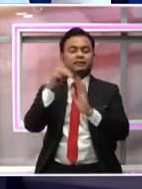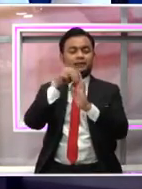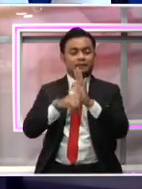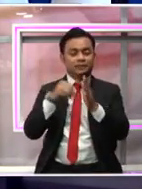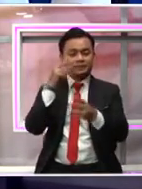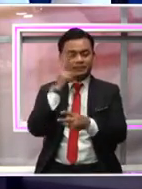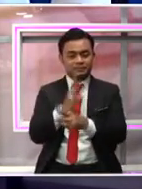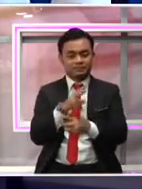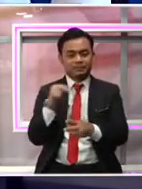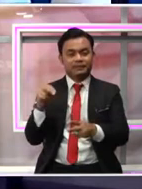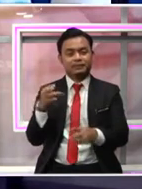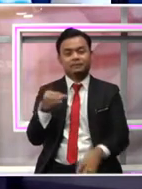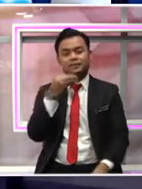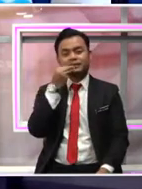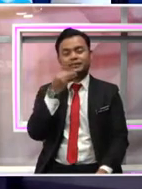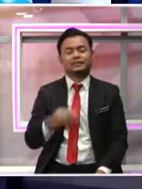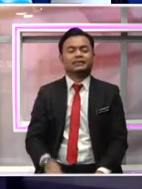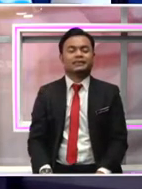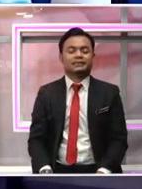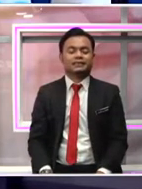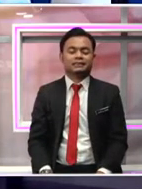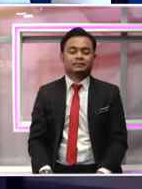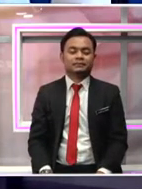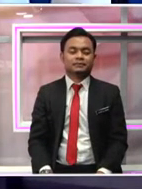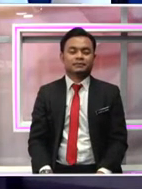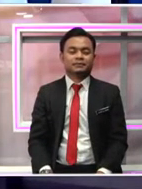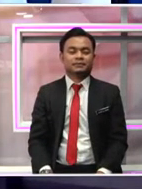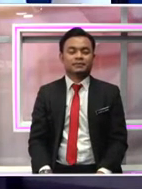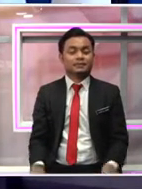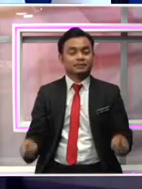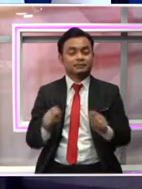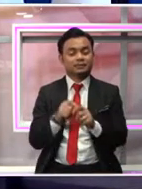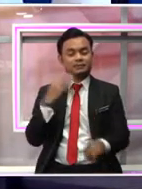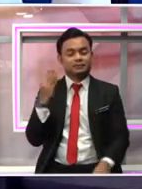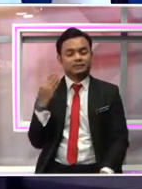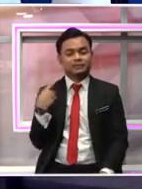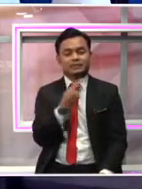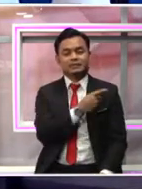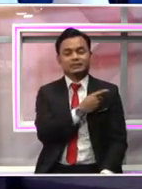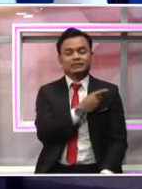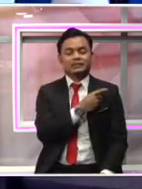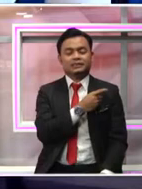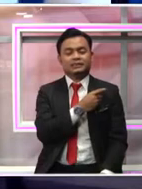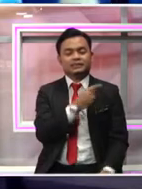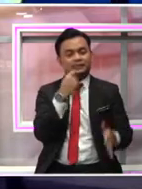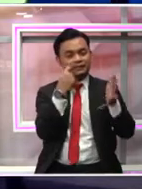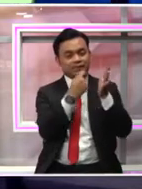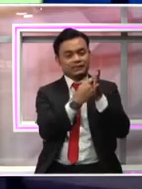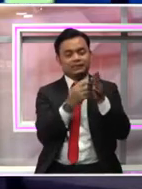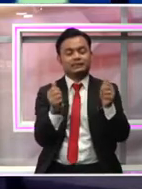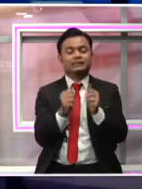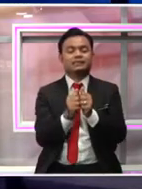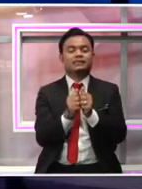seperti biasa subjeknya kita ke tante dengan pen berwarna merah ini berada di hadapan